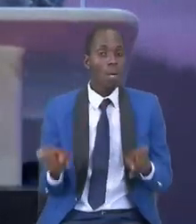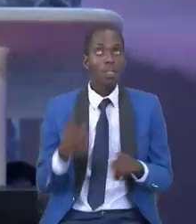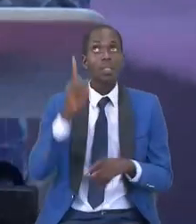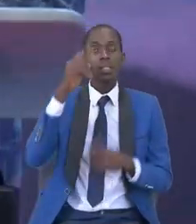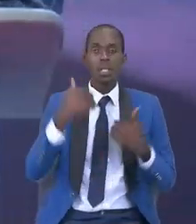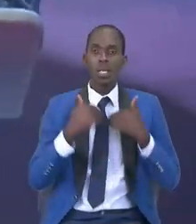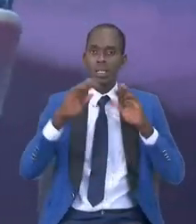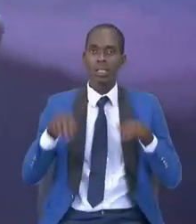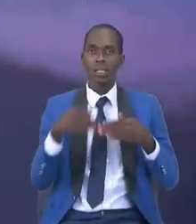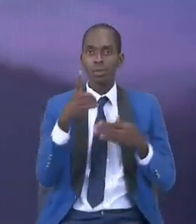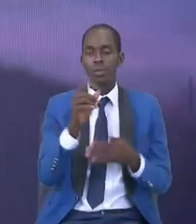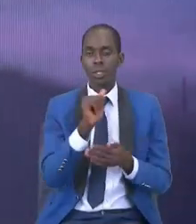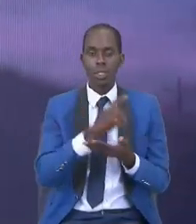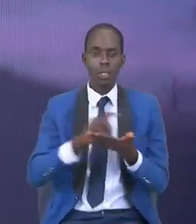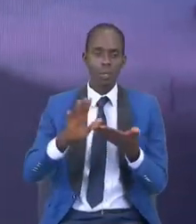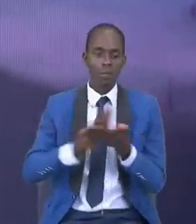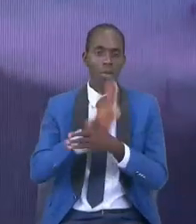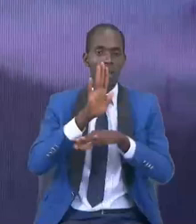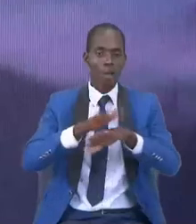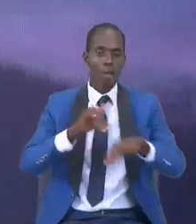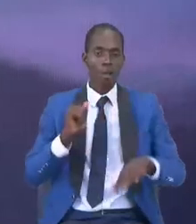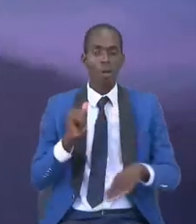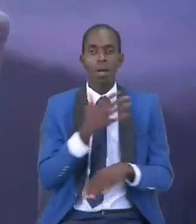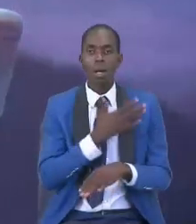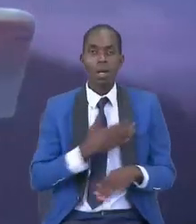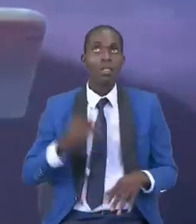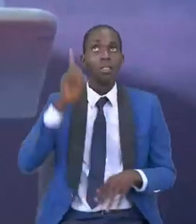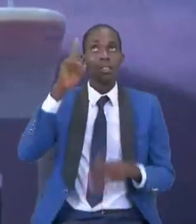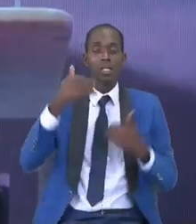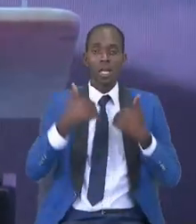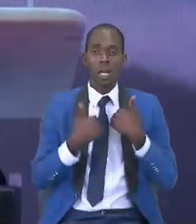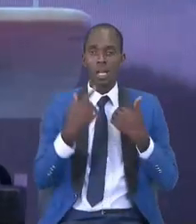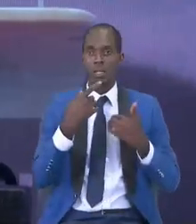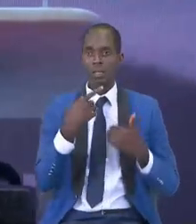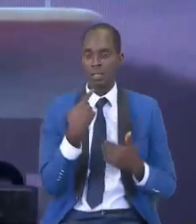vos aptitudes. Mais il vous a donné un appel divin. Et